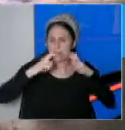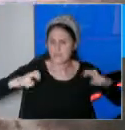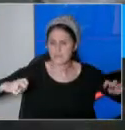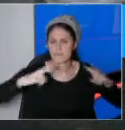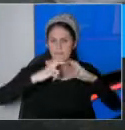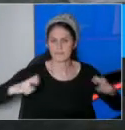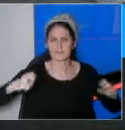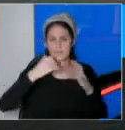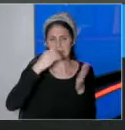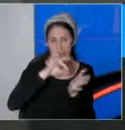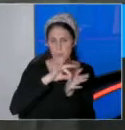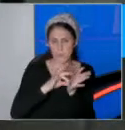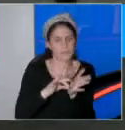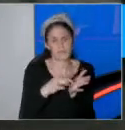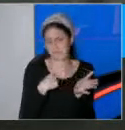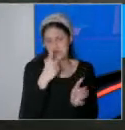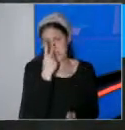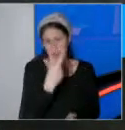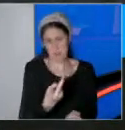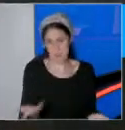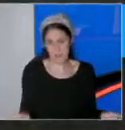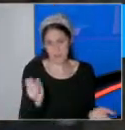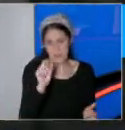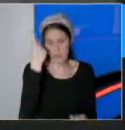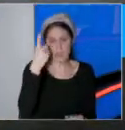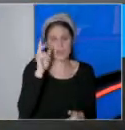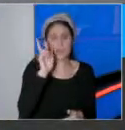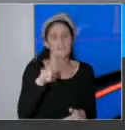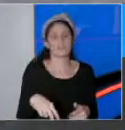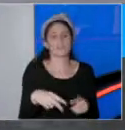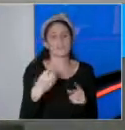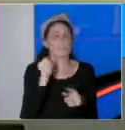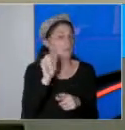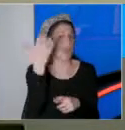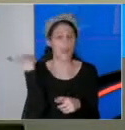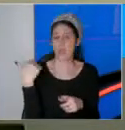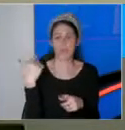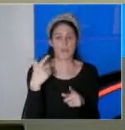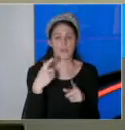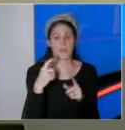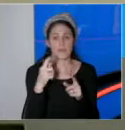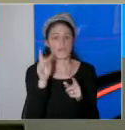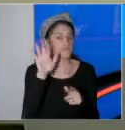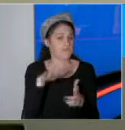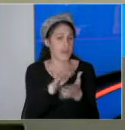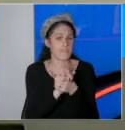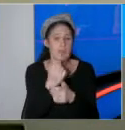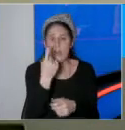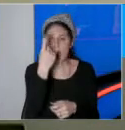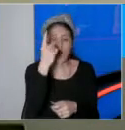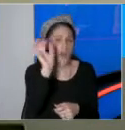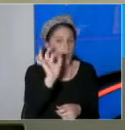הנתונים. אני עוד לא רואה את זה קורה, יש דיבורים, אם היה לי אפילו איזשהו לי ולחבריי רשם אפילו את אחוז אחד